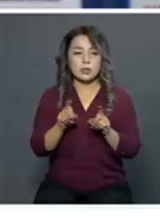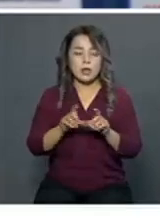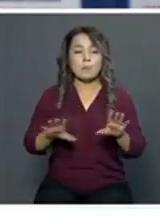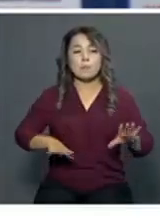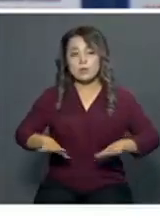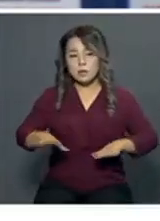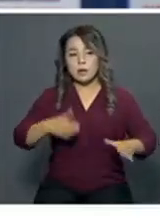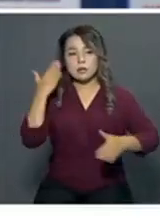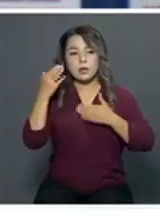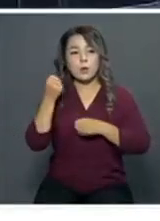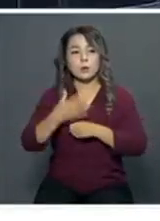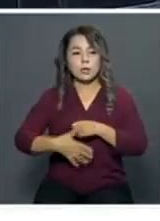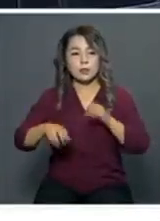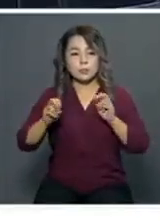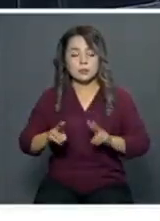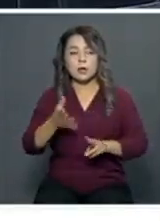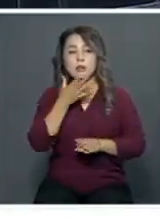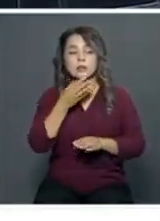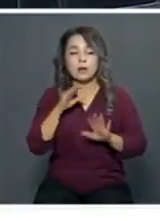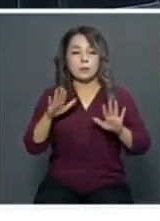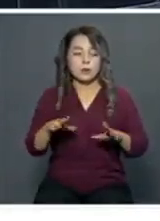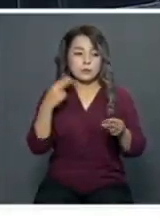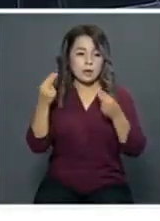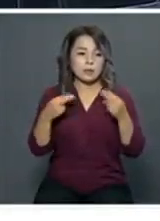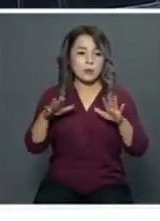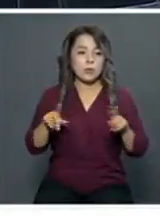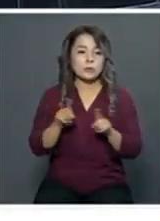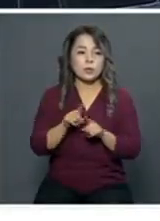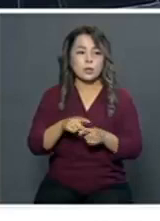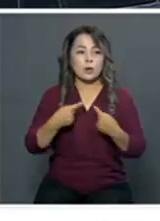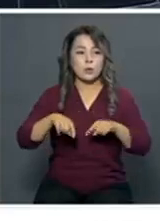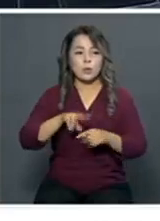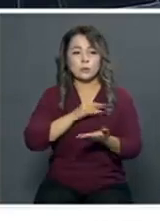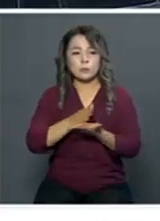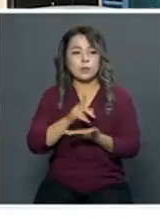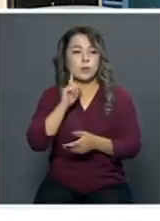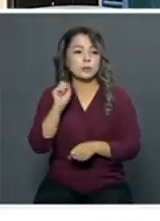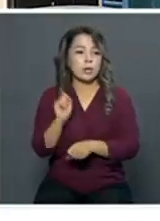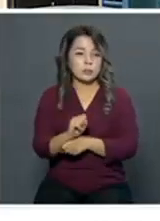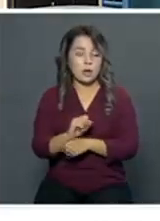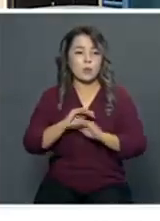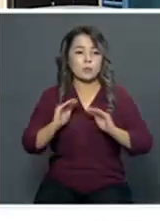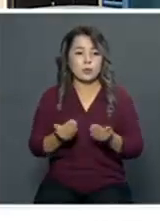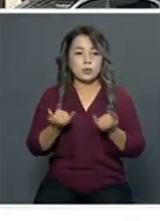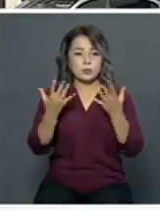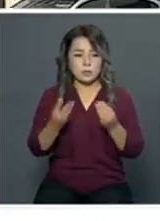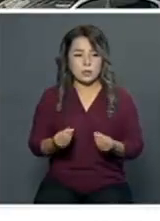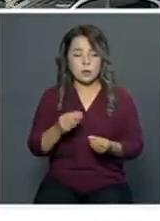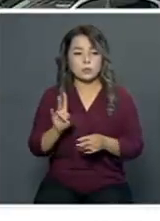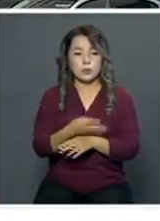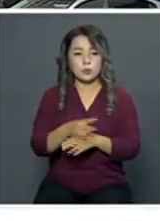базарлар, ойын-сауық орталықтары, сән салондары мен қоғамдық көліктердің жұмысы тоқтайды. Уақытша шектеулер бүгін түнгі